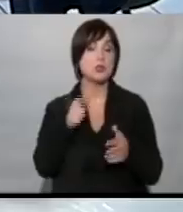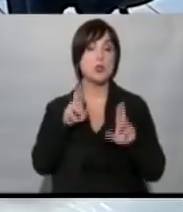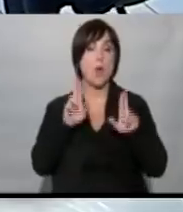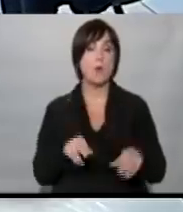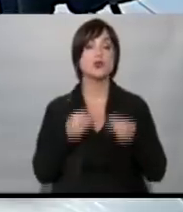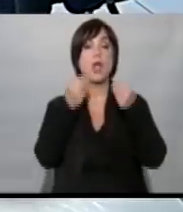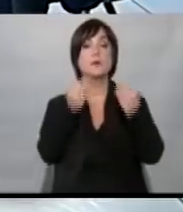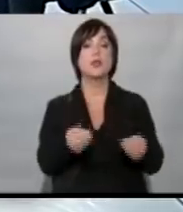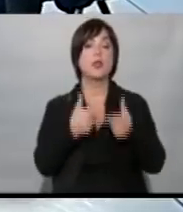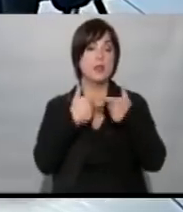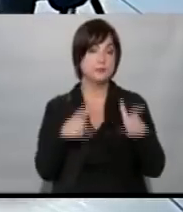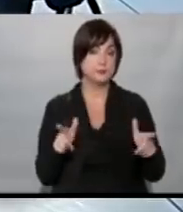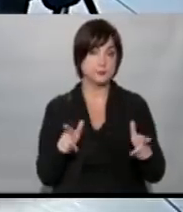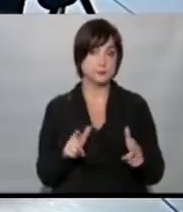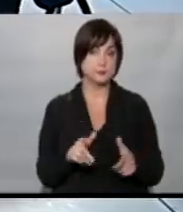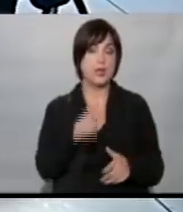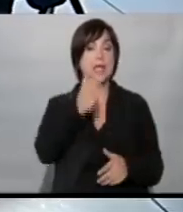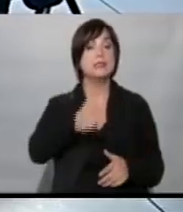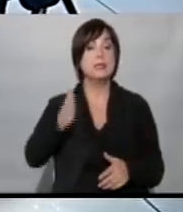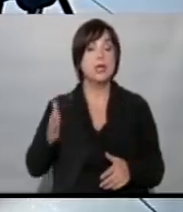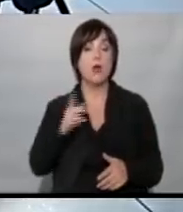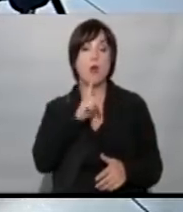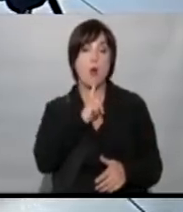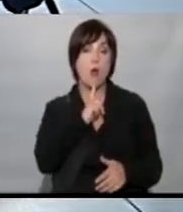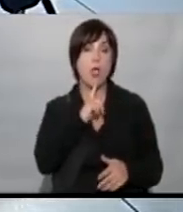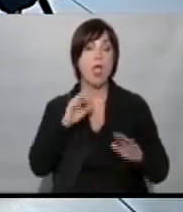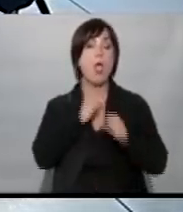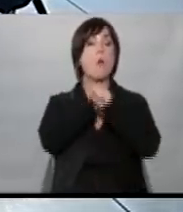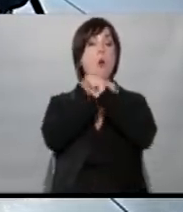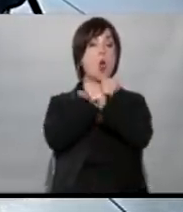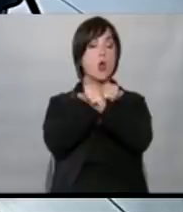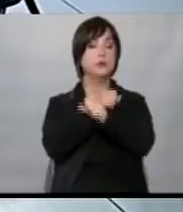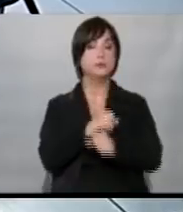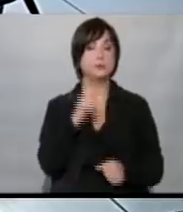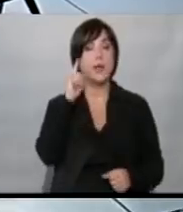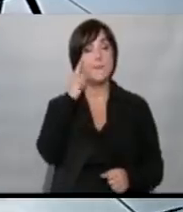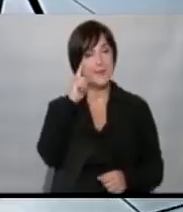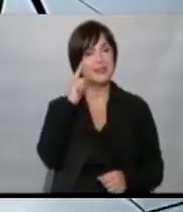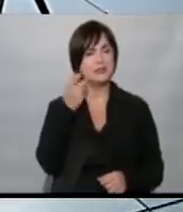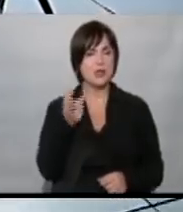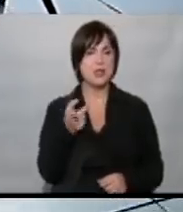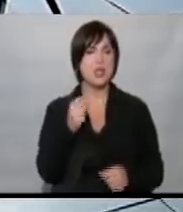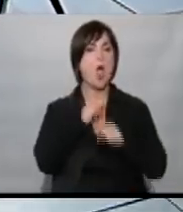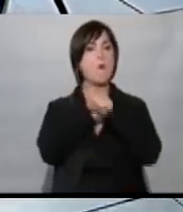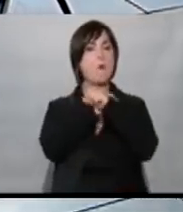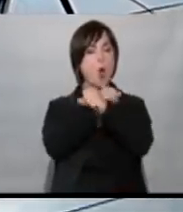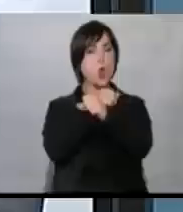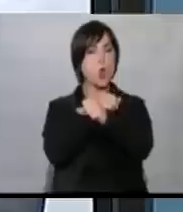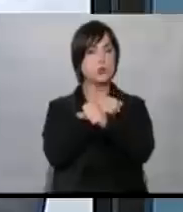можам да му дадам легитимитет на секој оној кој што бойкотира. Мислите што дека